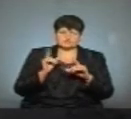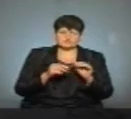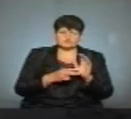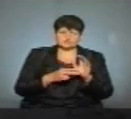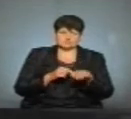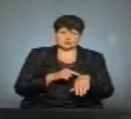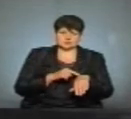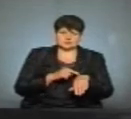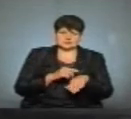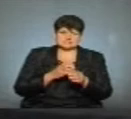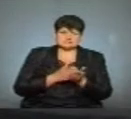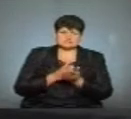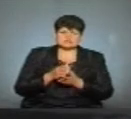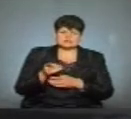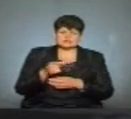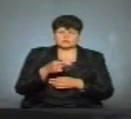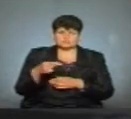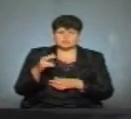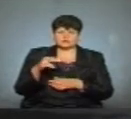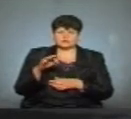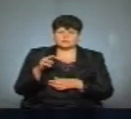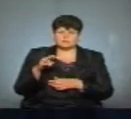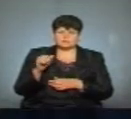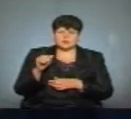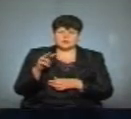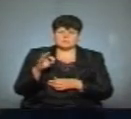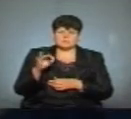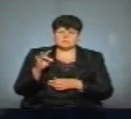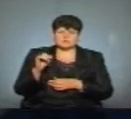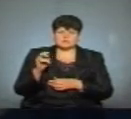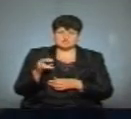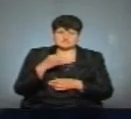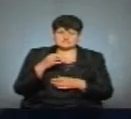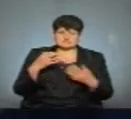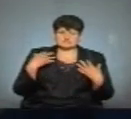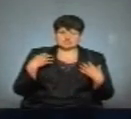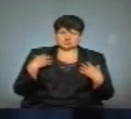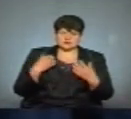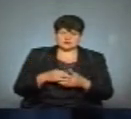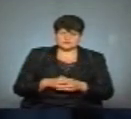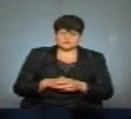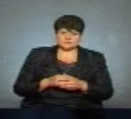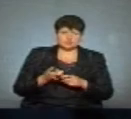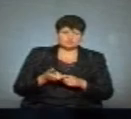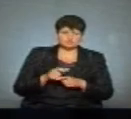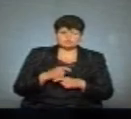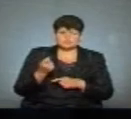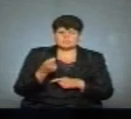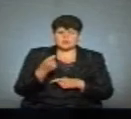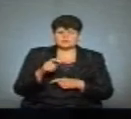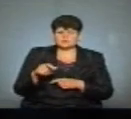7-й годині за маршрутом Тернопіль-Домаморич. Розповів про це начальник автостанції Олег Швайкевич. Дуже мало людей.